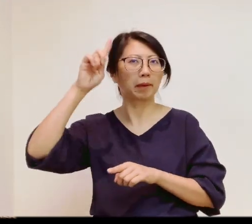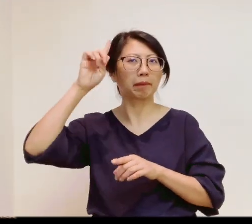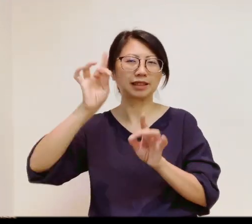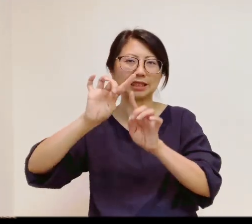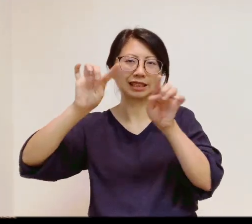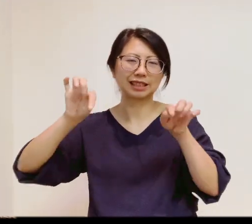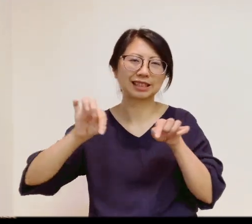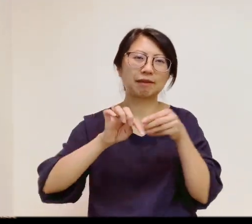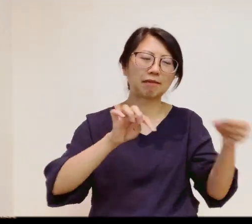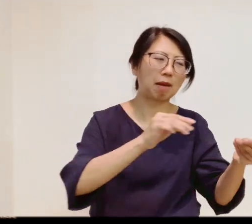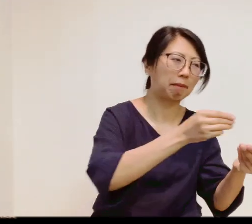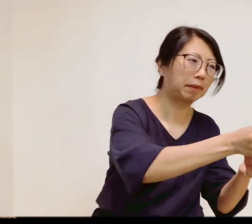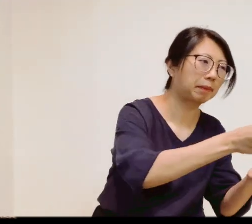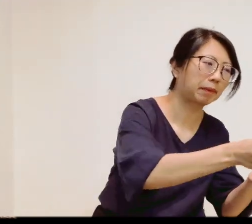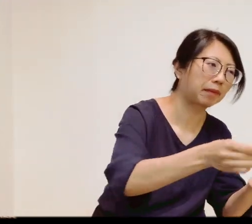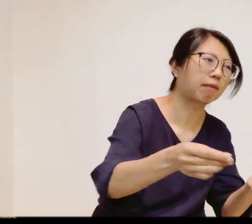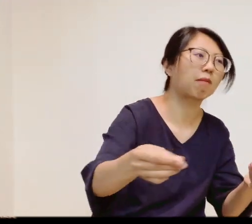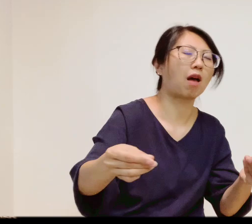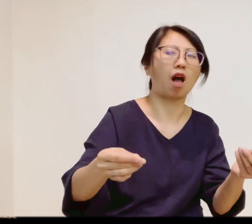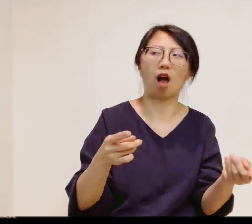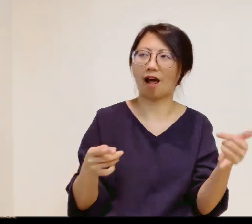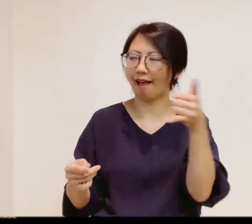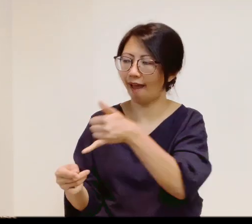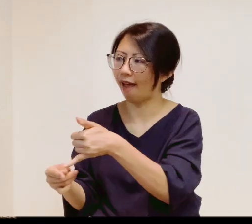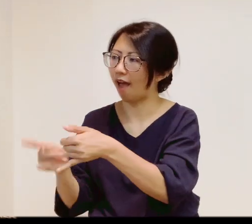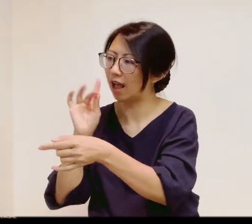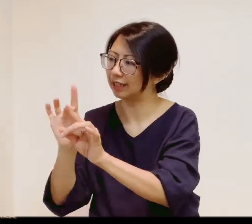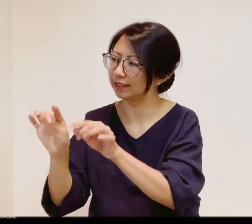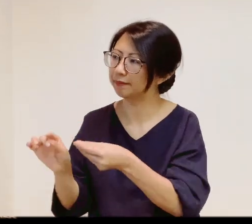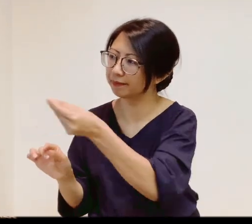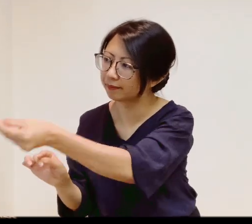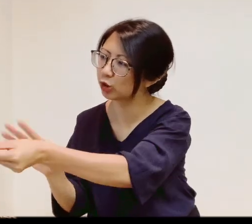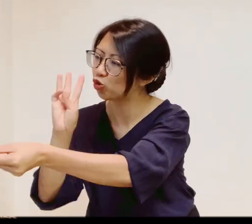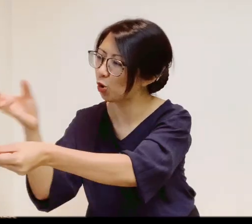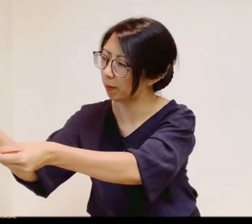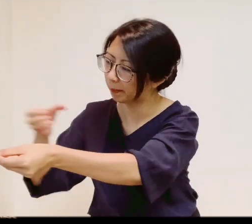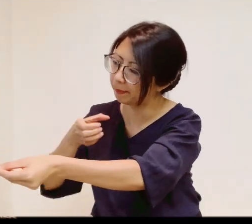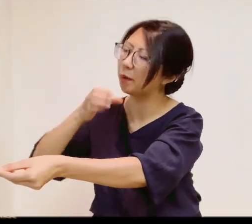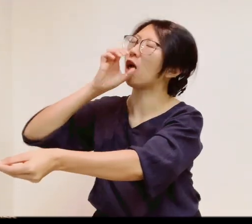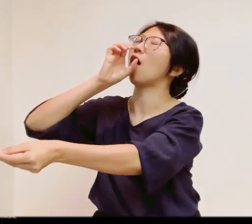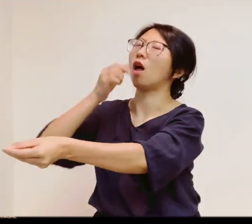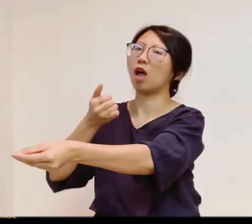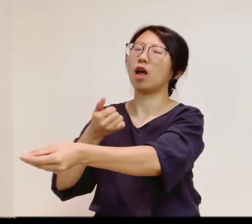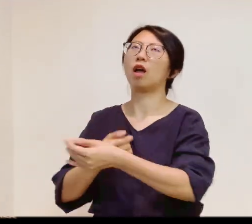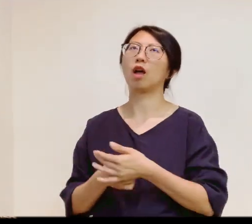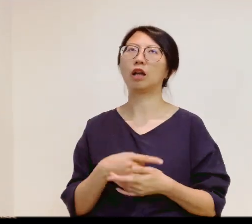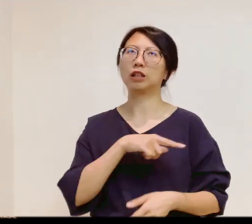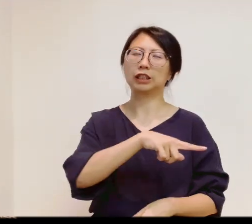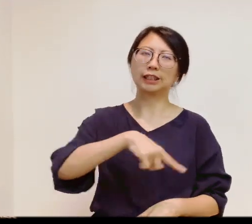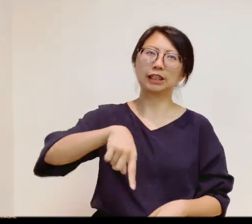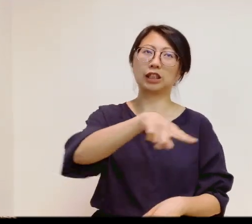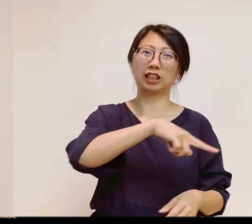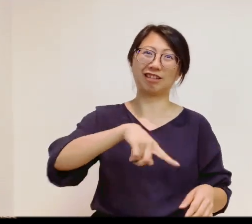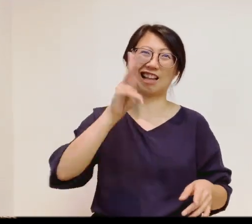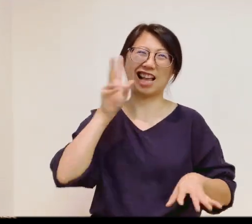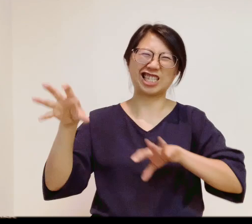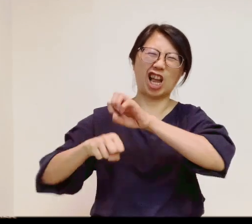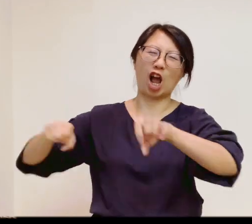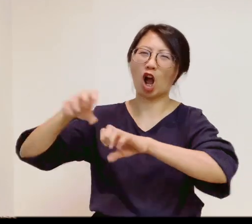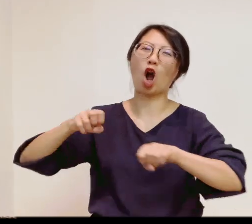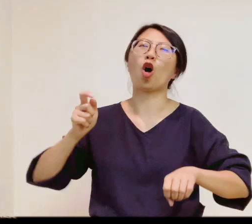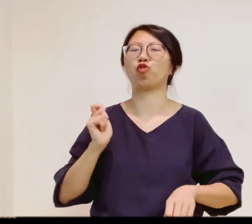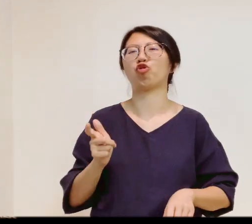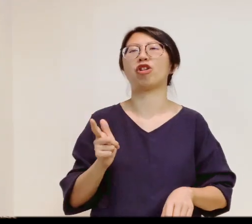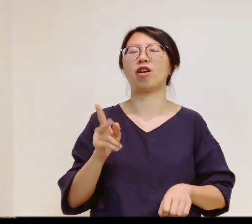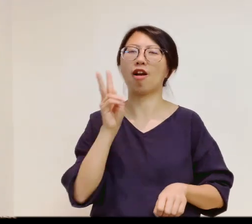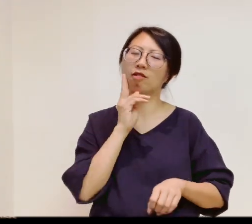啲紙佢哋咧，佢先至可以攞水。咁喺呢個咁嘅過程裏邊咧，佢哋嗰卡車嘅150人咧就可以捱到咧係尾